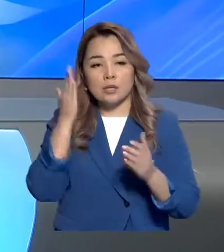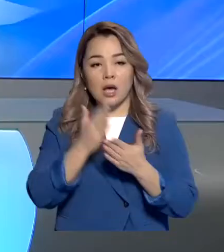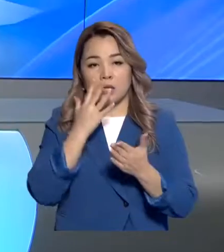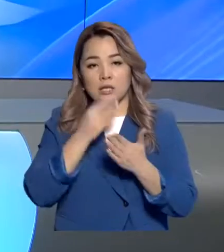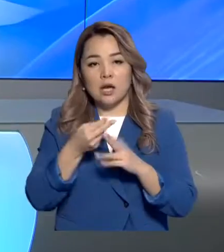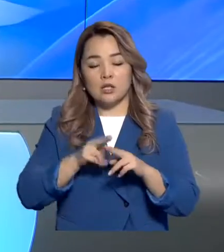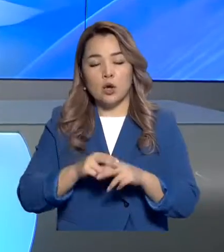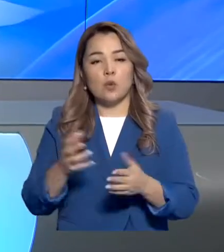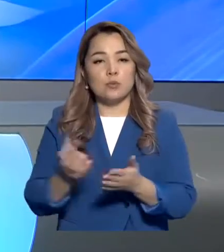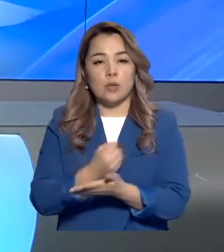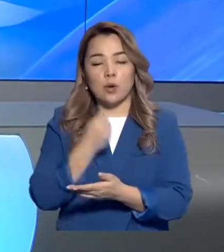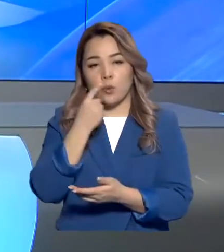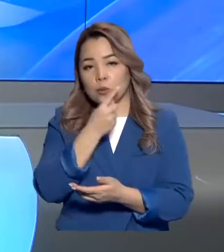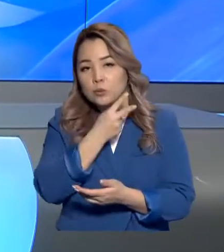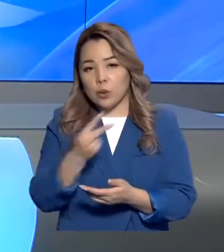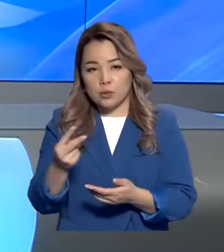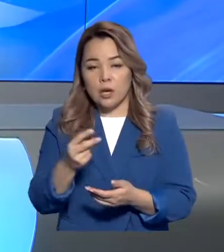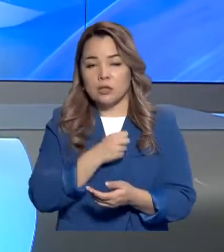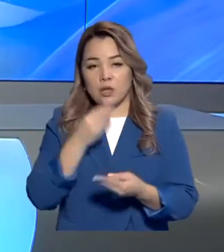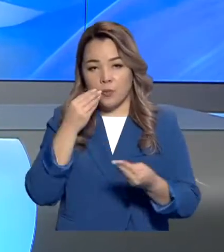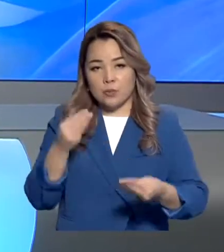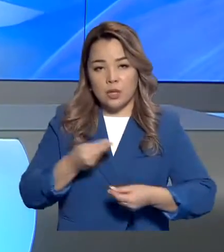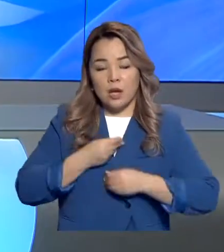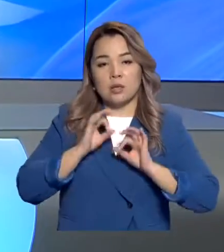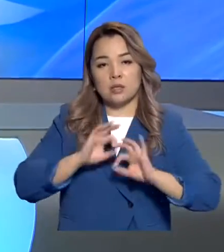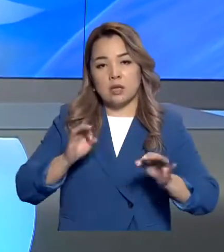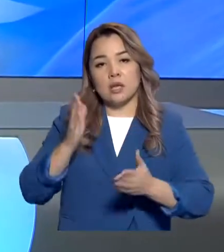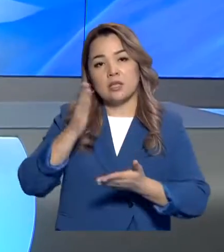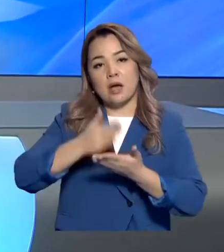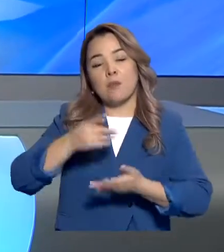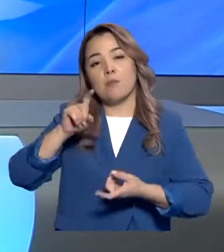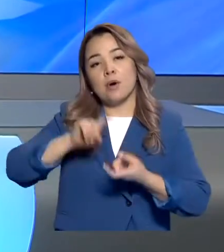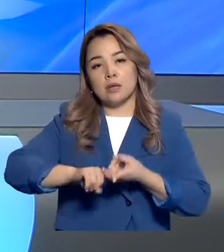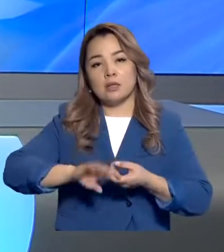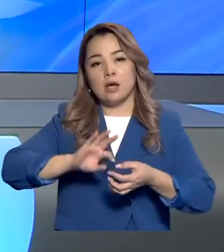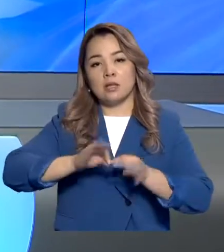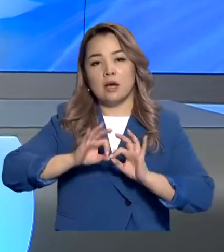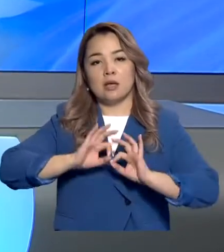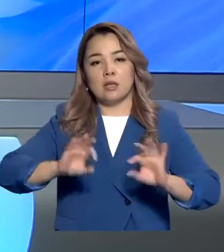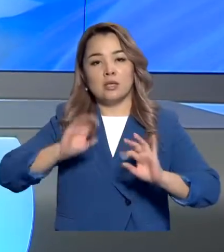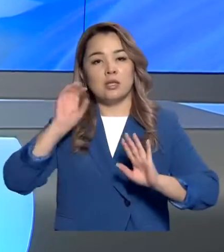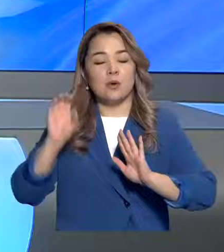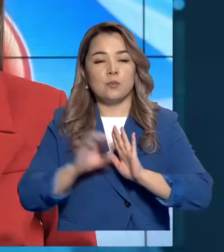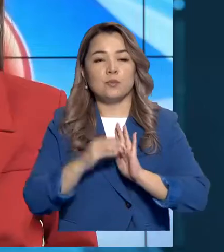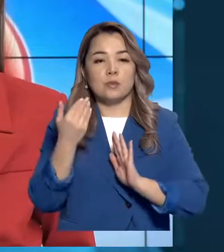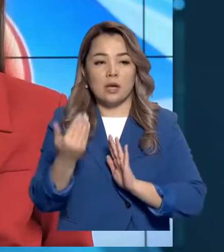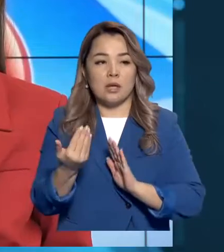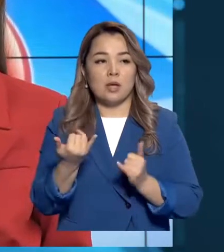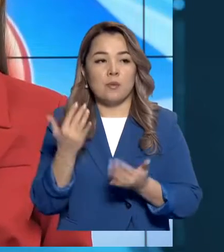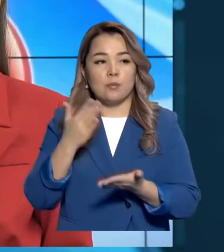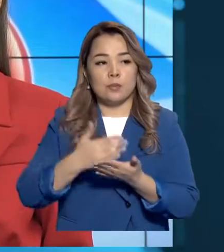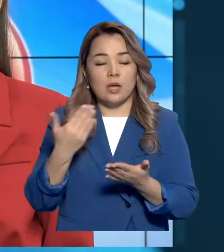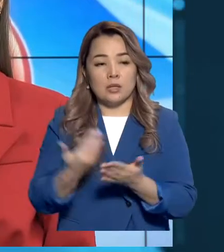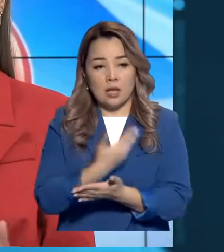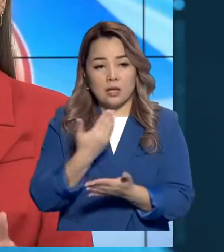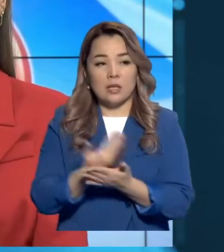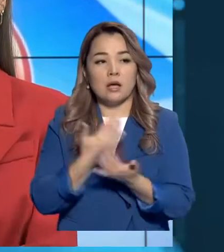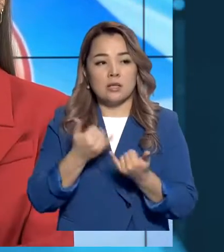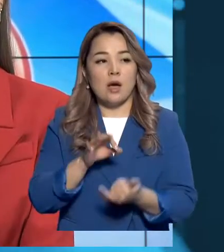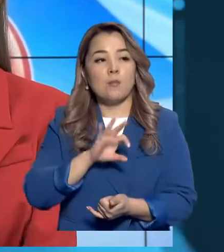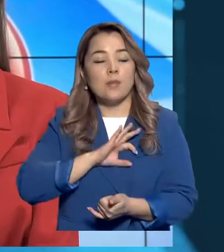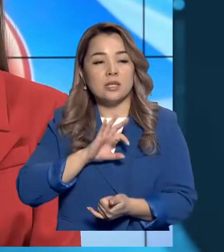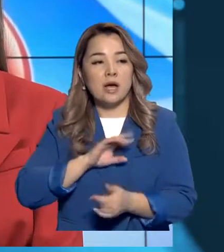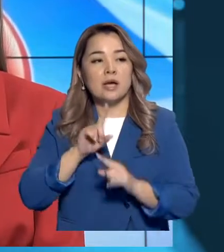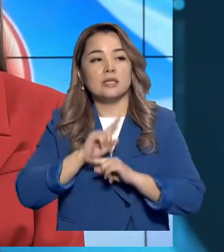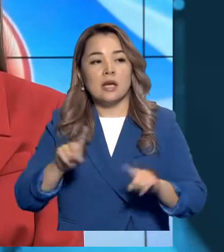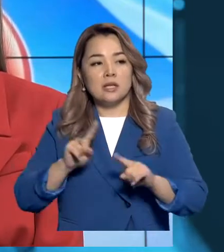айналған жүлдені көзбен көріп, өз әсерімен бөлісу үшін тікелей байланысқа әріптесім Азат Қадырбек шықты. Азат, қайырлы кеш, медальдардың